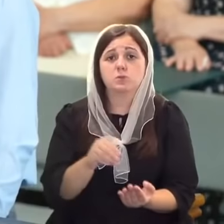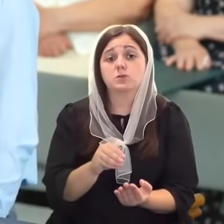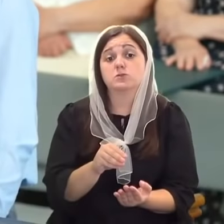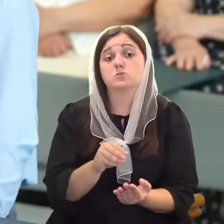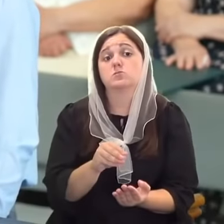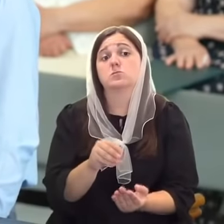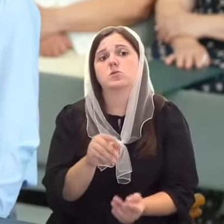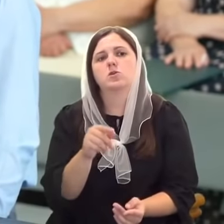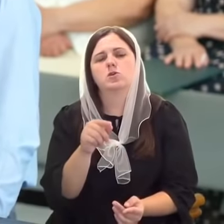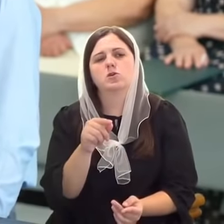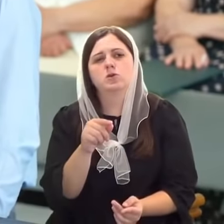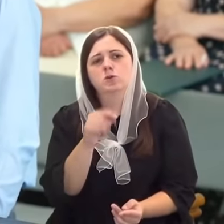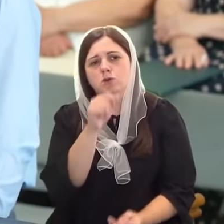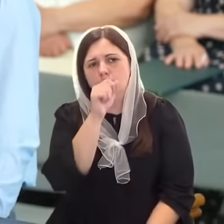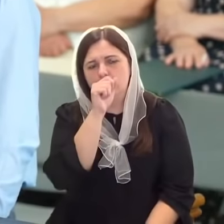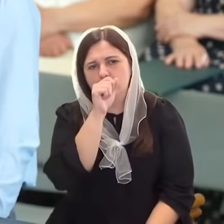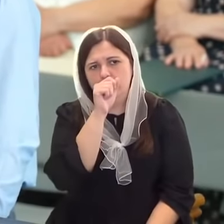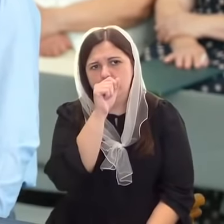боль. Я помню, что